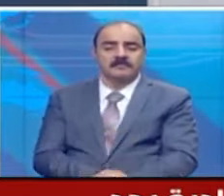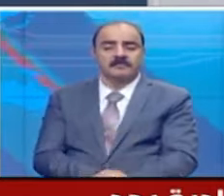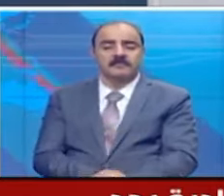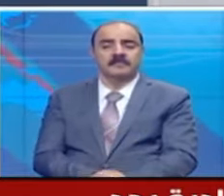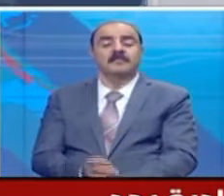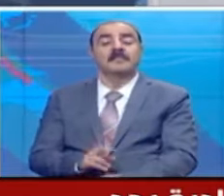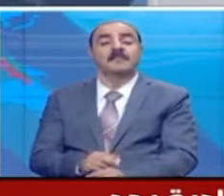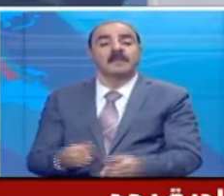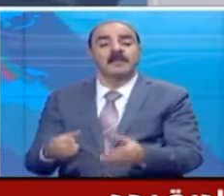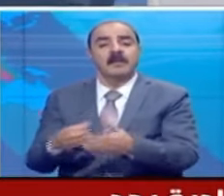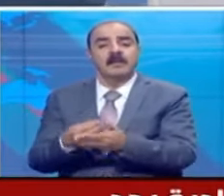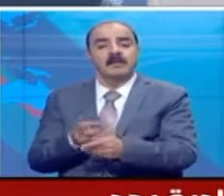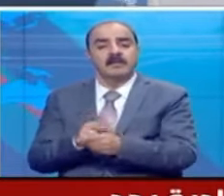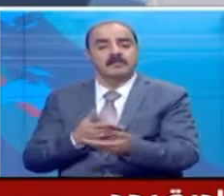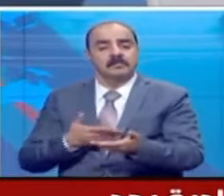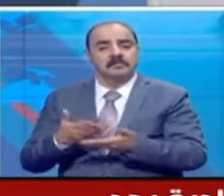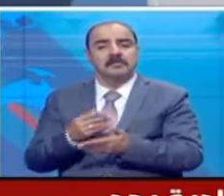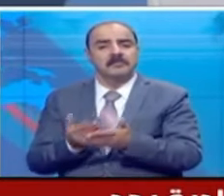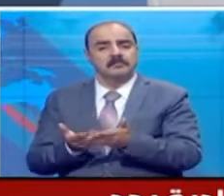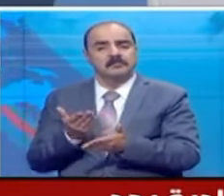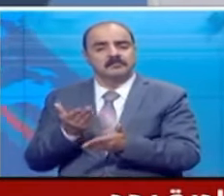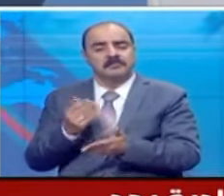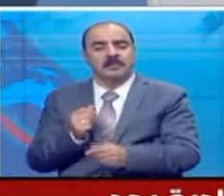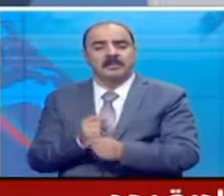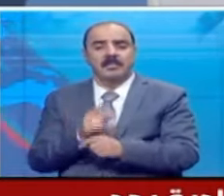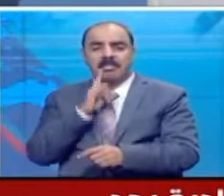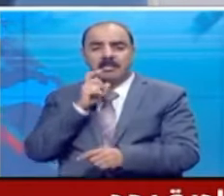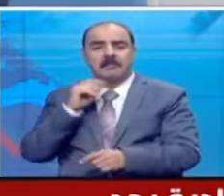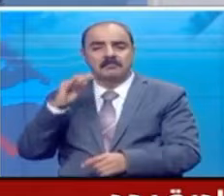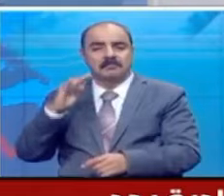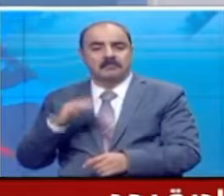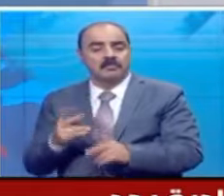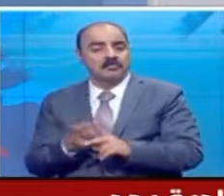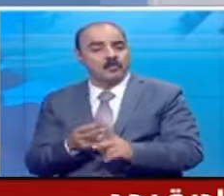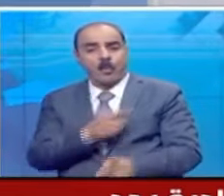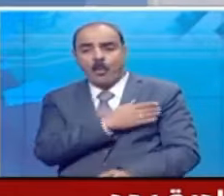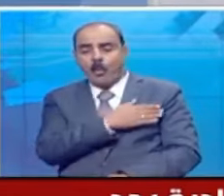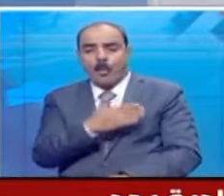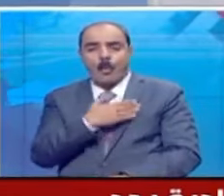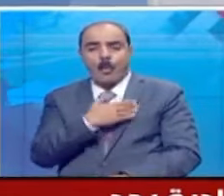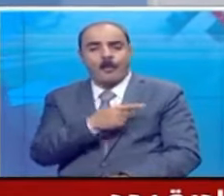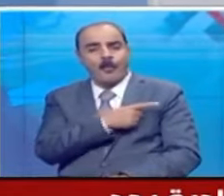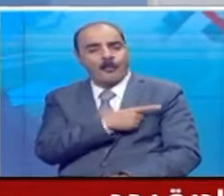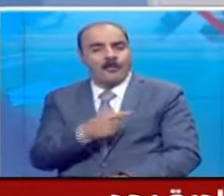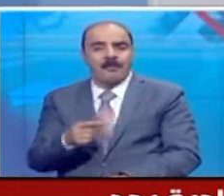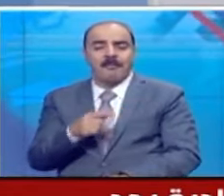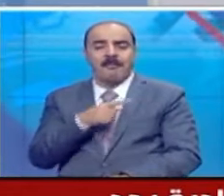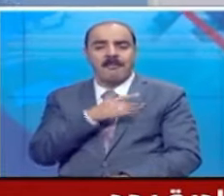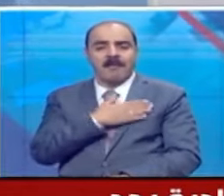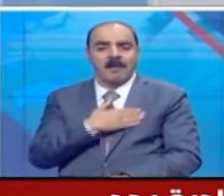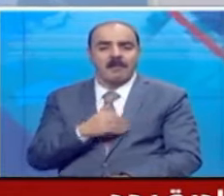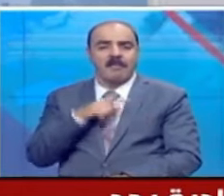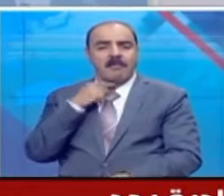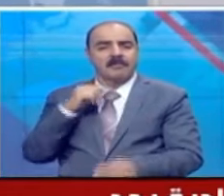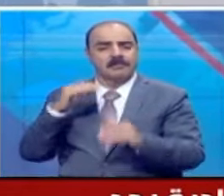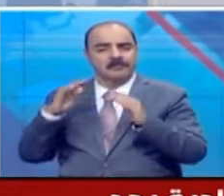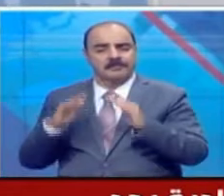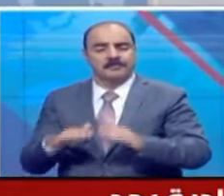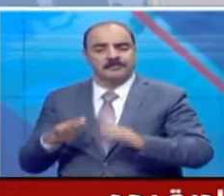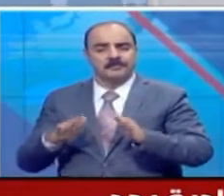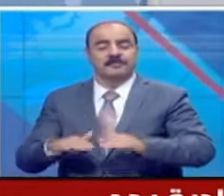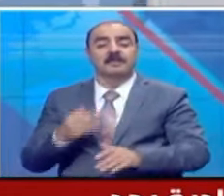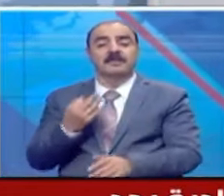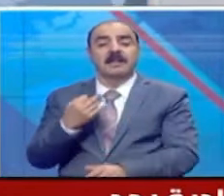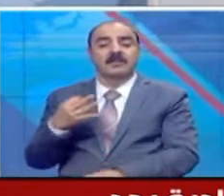2024-2025. تتضمن الحزمة الاجتماعية كذلك رفع حد الإعفاء الضريبي لكافة العاملين بالدولة بالحكومة والقطاعين العام والخاص